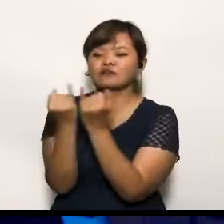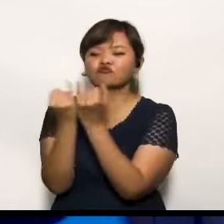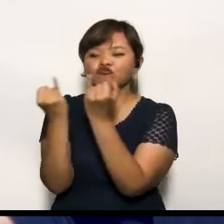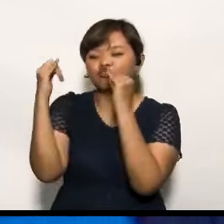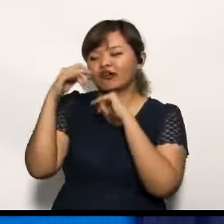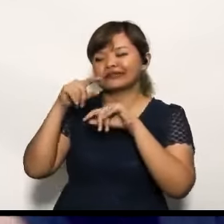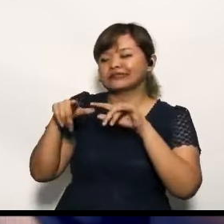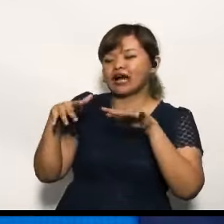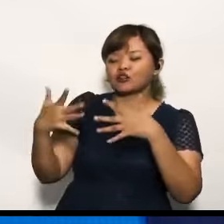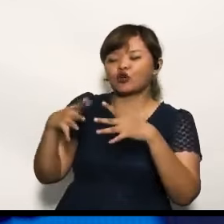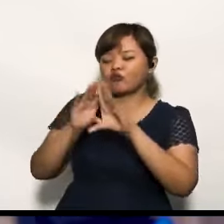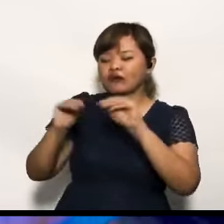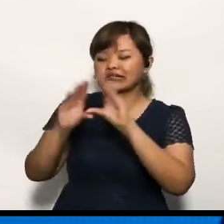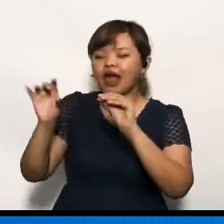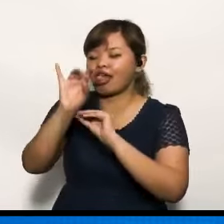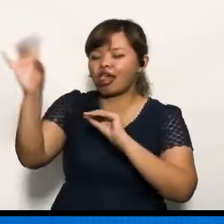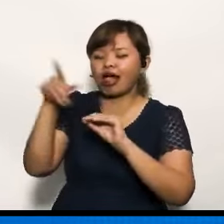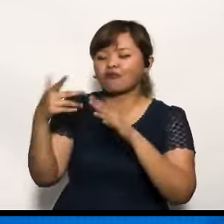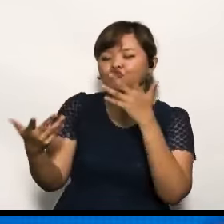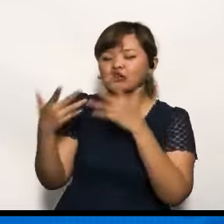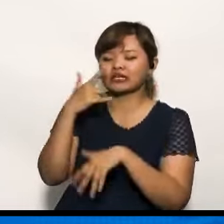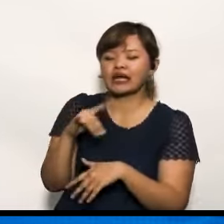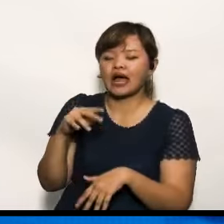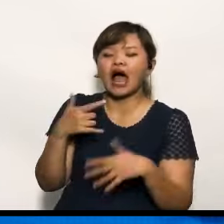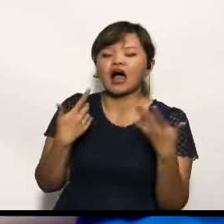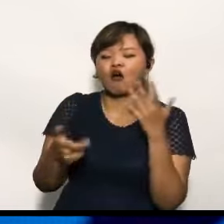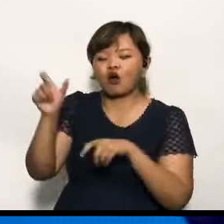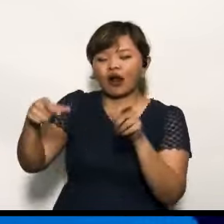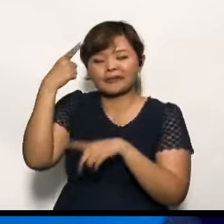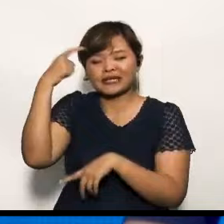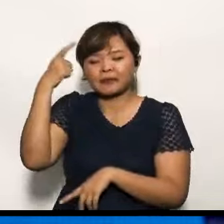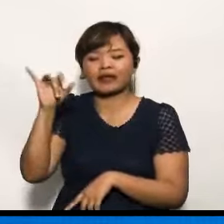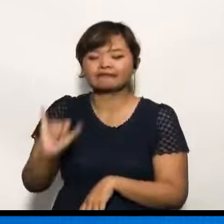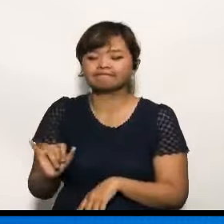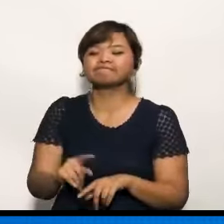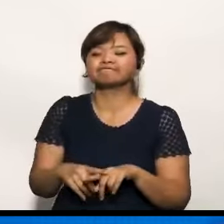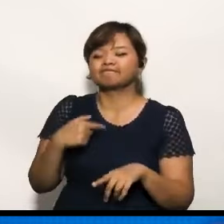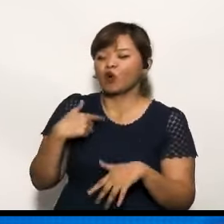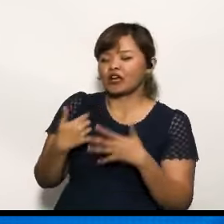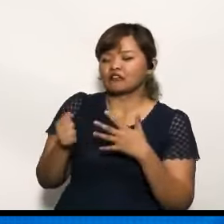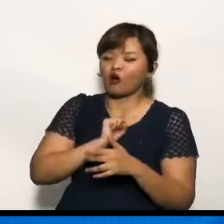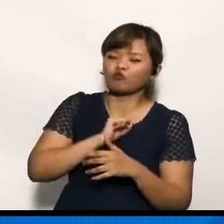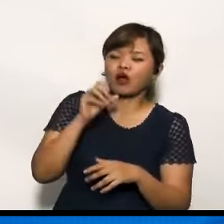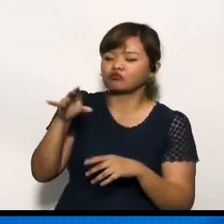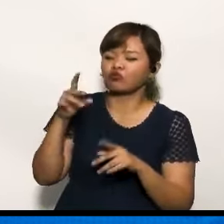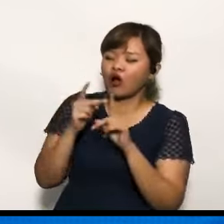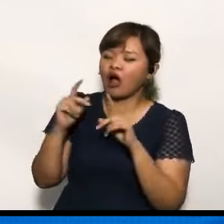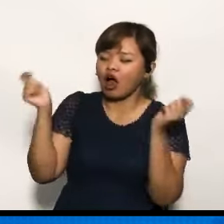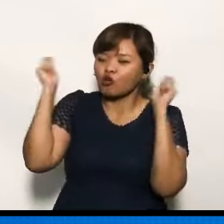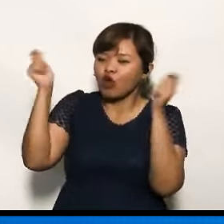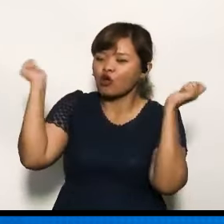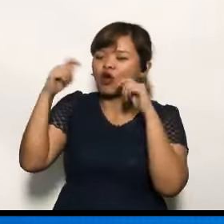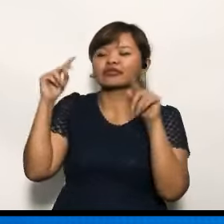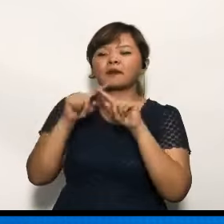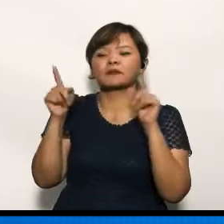cuma work sesuatu yang di luar, peperangan kita salah, akhirnya kita semua belaga percaya. Pada saat kita takut pokoknya haleluya, haleluya, haleluya, haleluya.